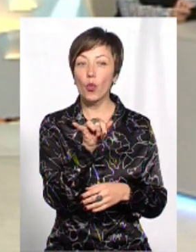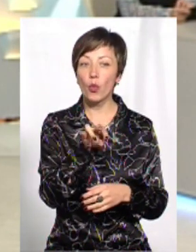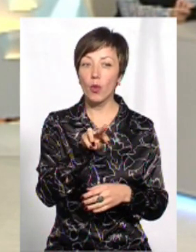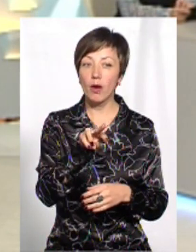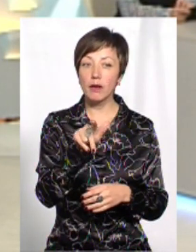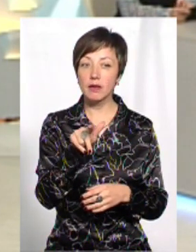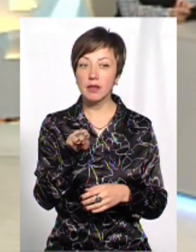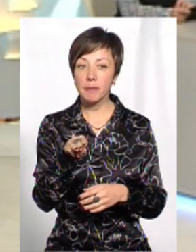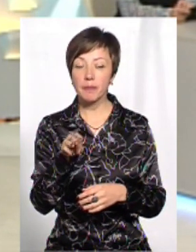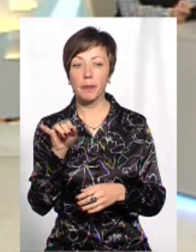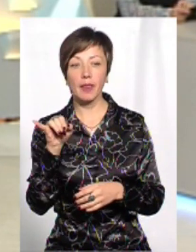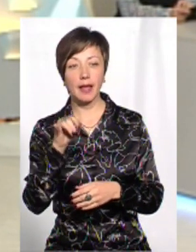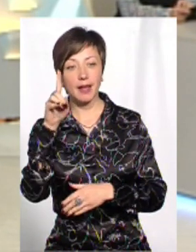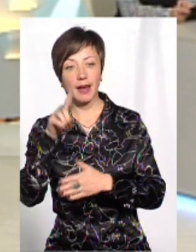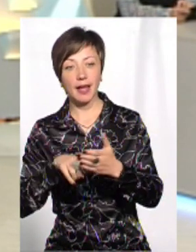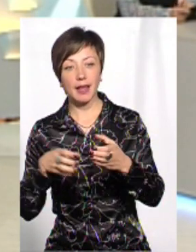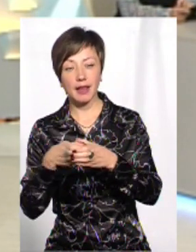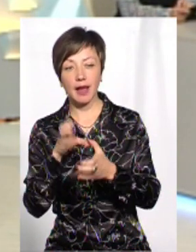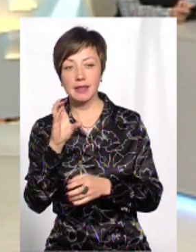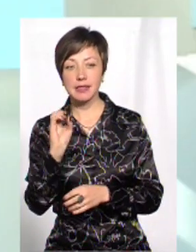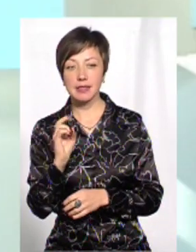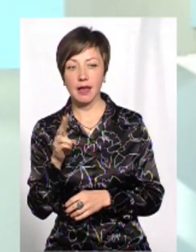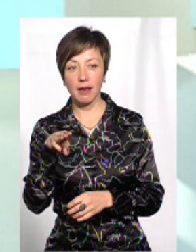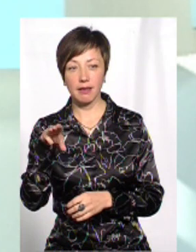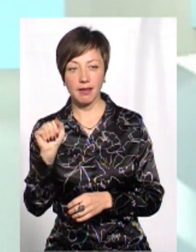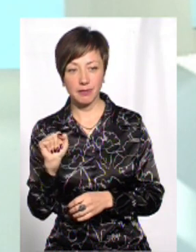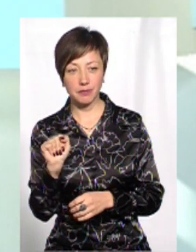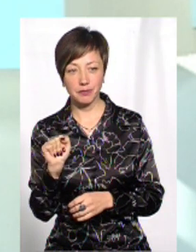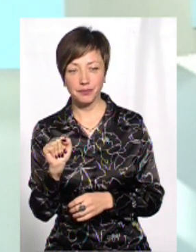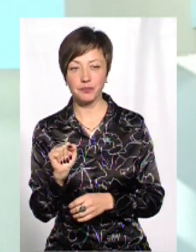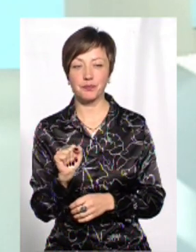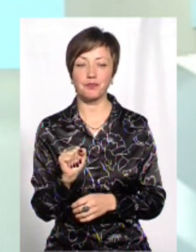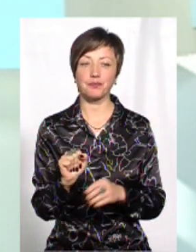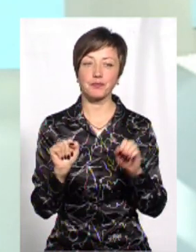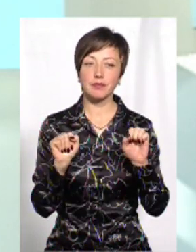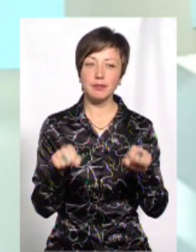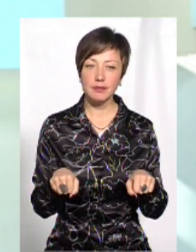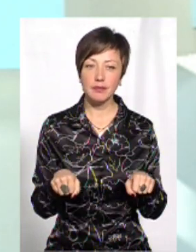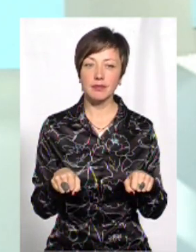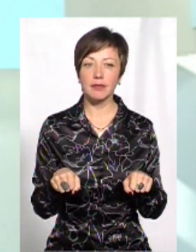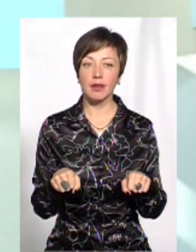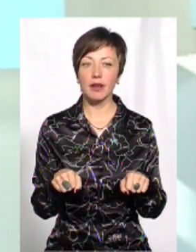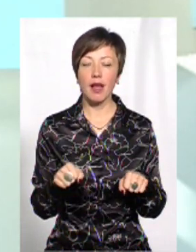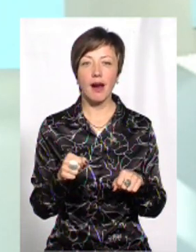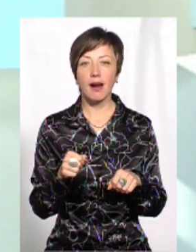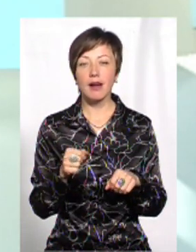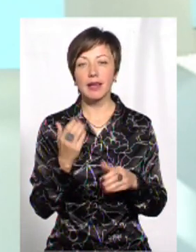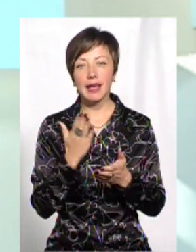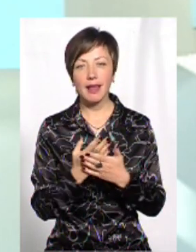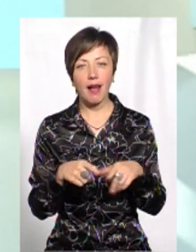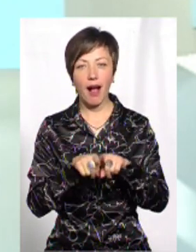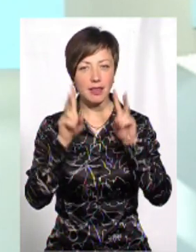скажете? Ще один із, ну, можливо, не стереотипів, проте елементів необізнаності.